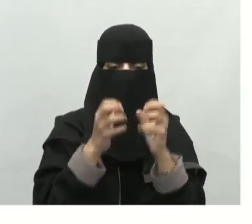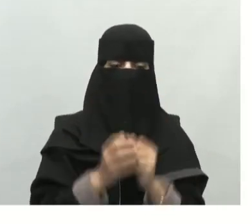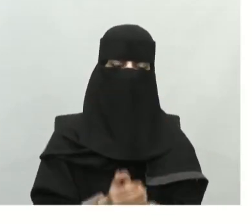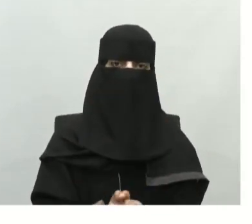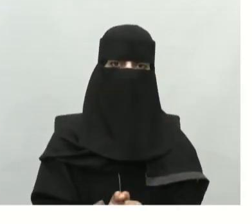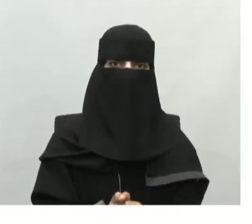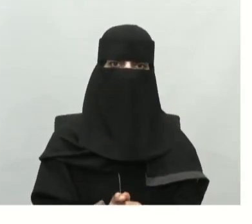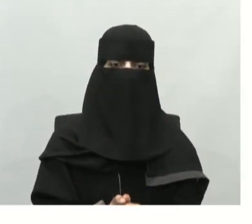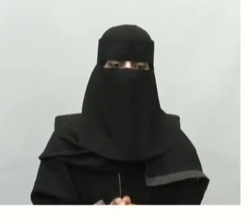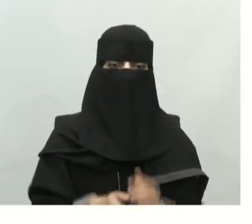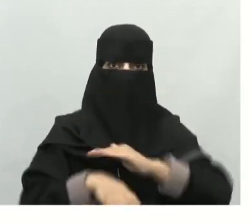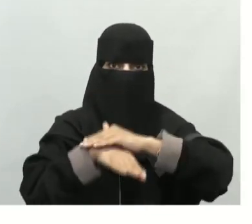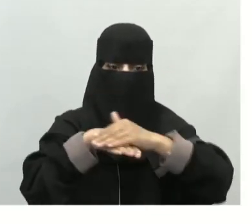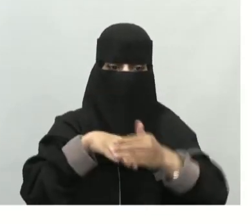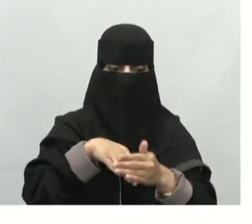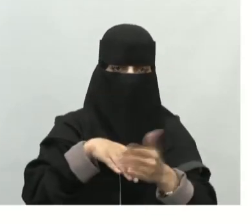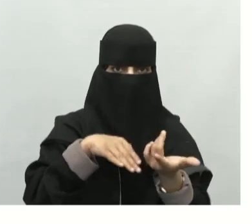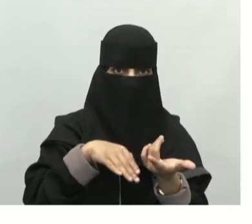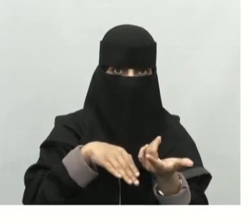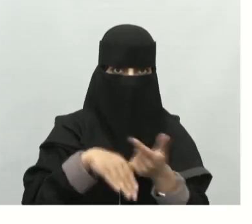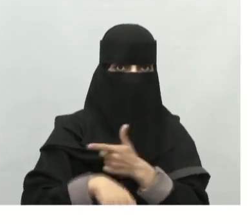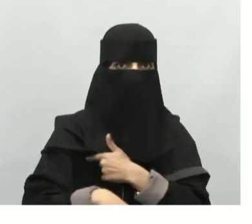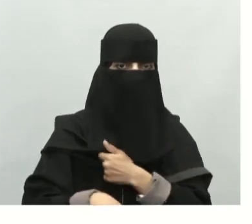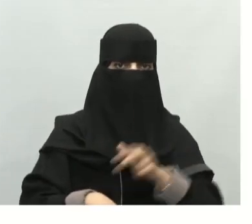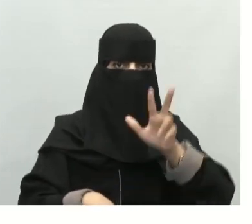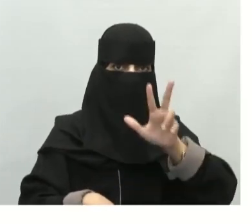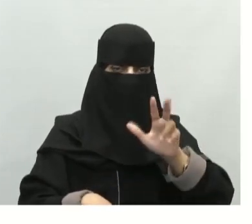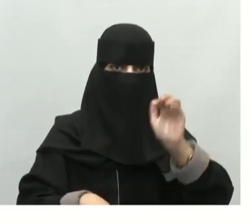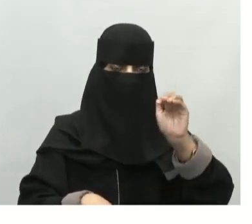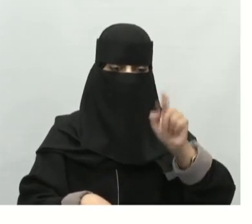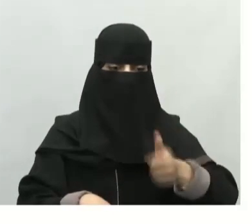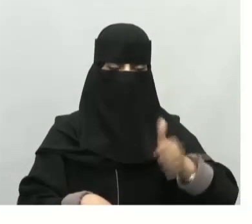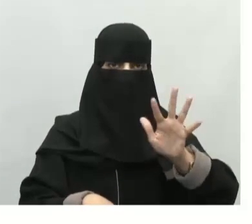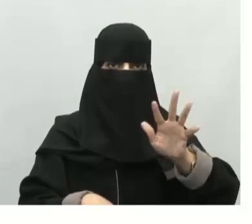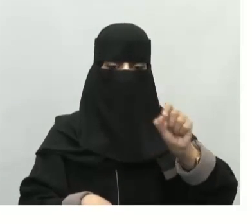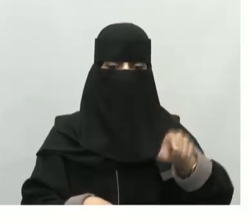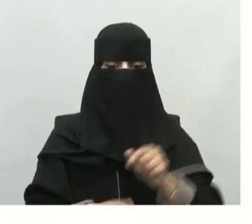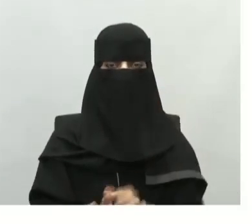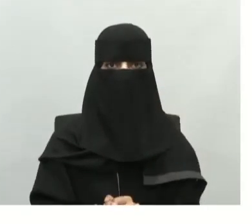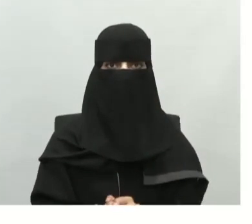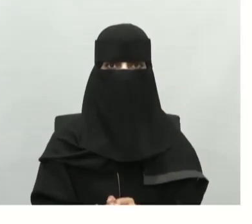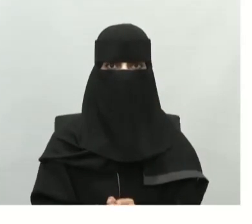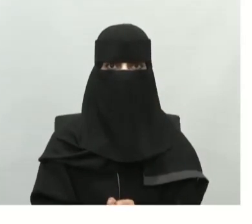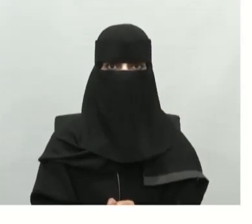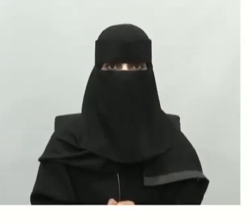جاف ويغطيه الحراشف هذهه